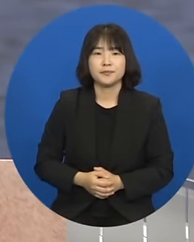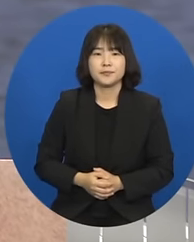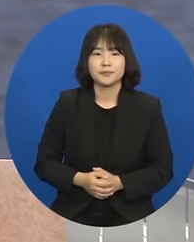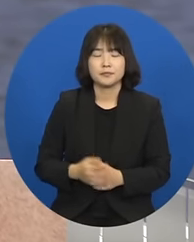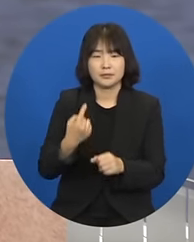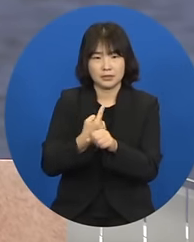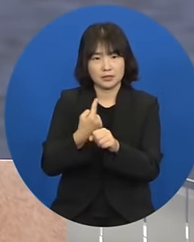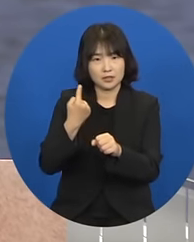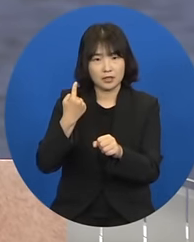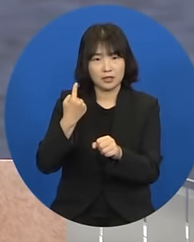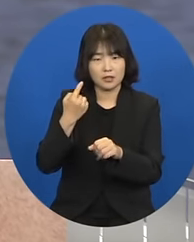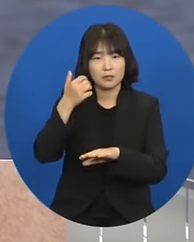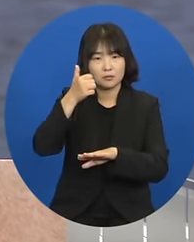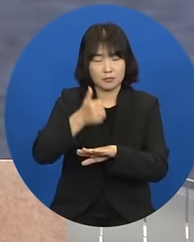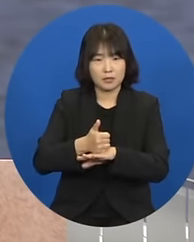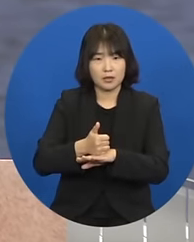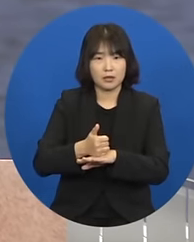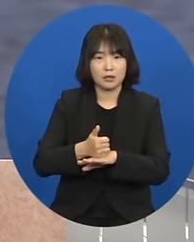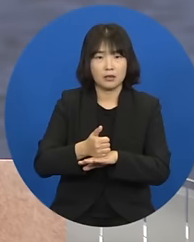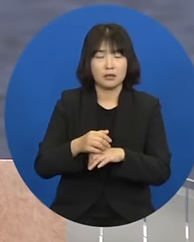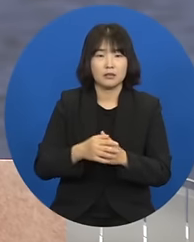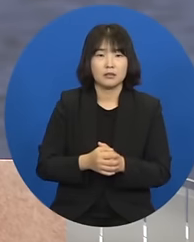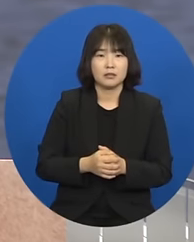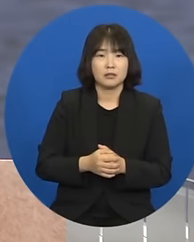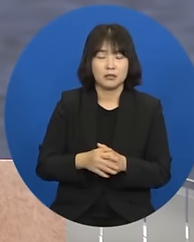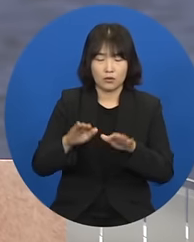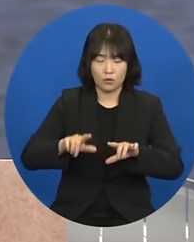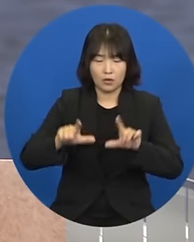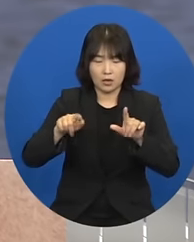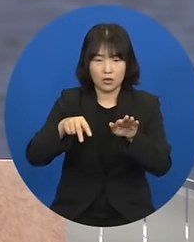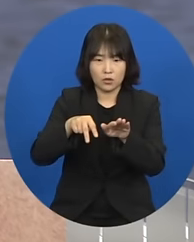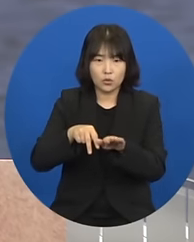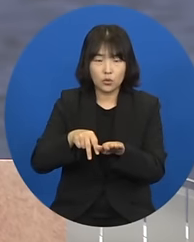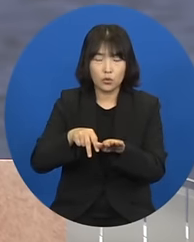작년 말에 올해부터의 속장직을 권면받았을 때